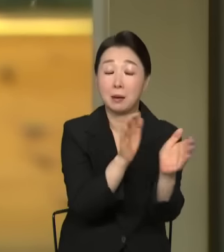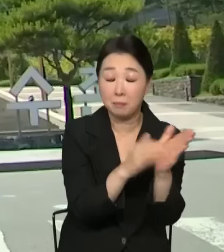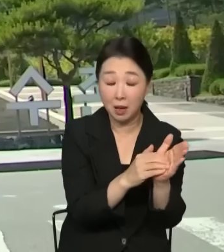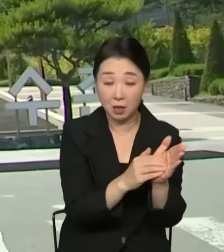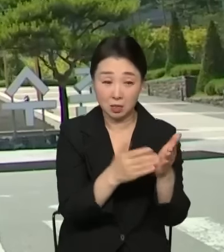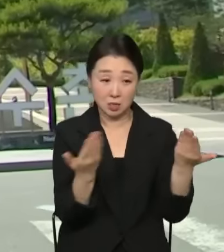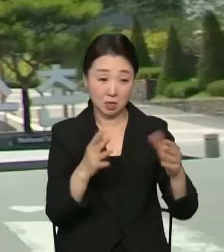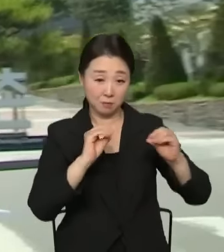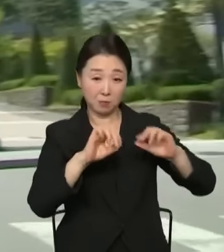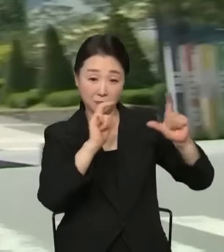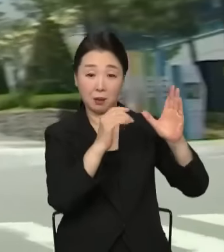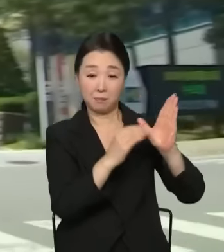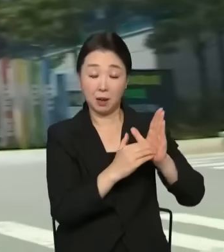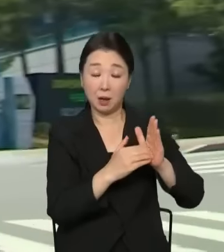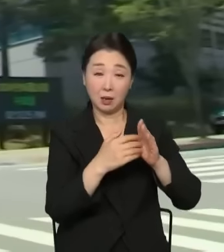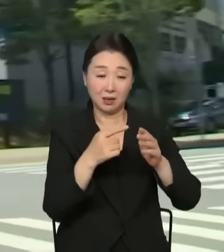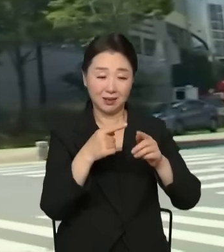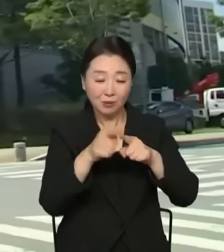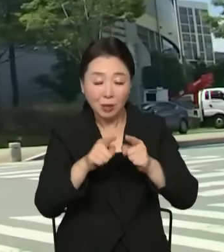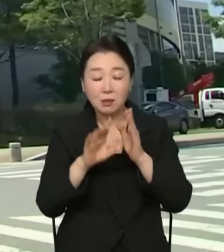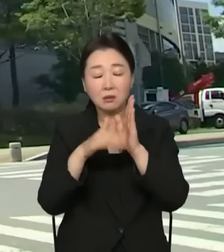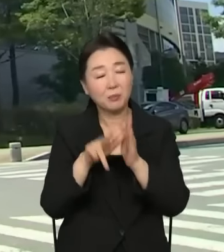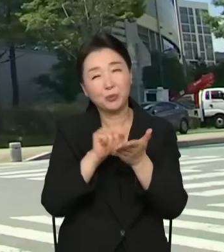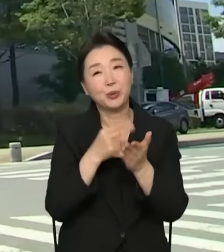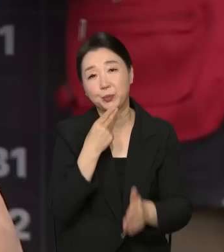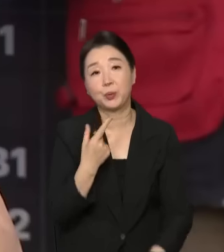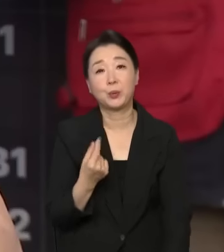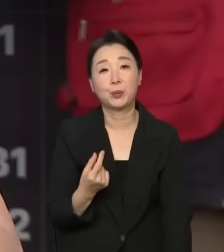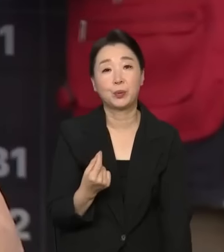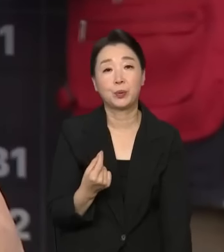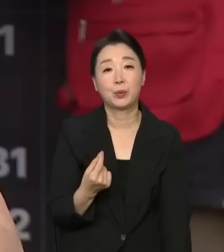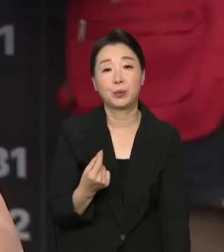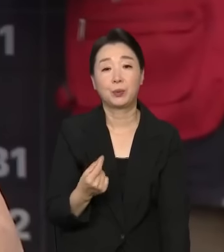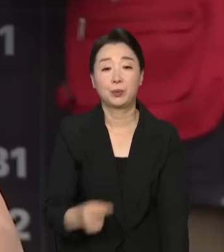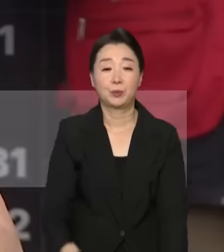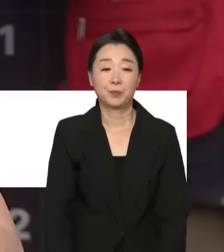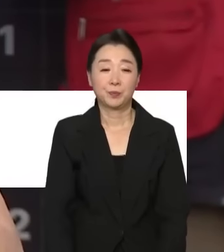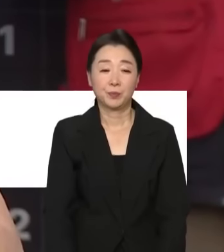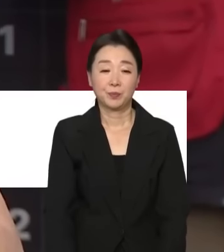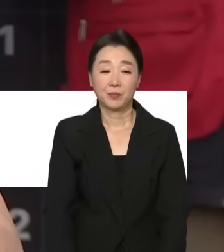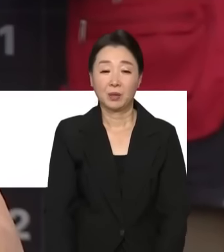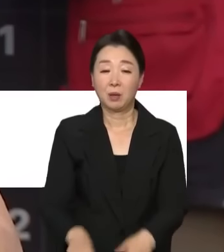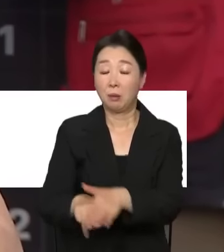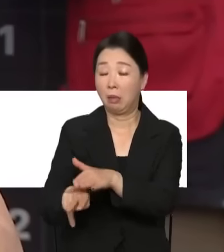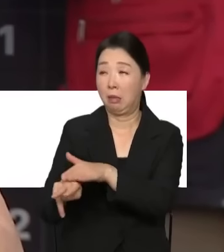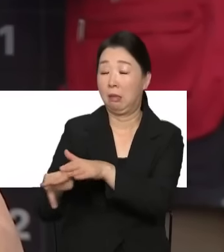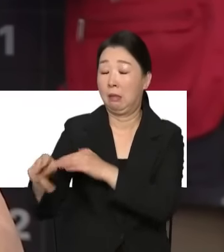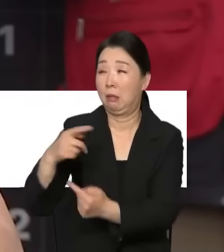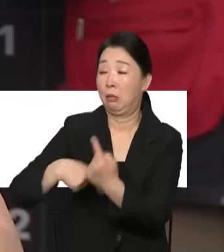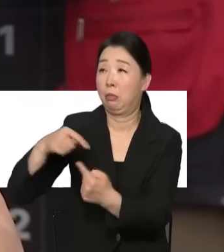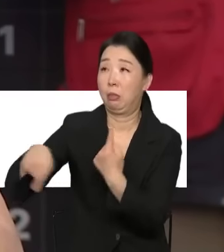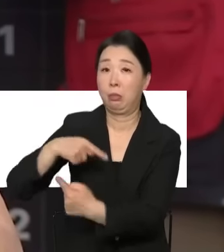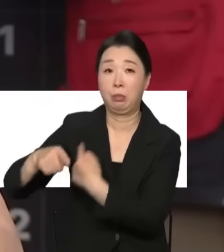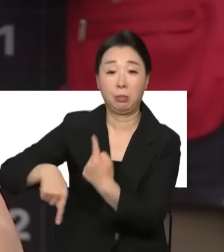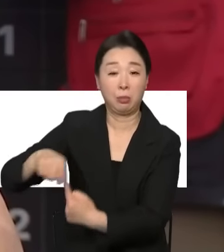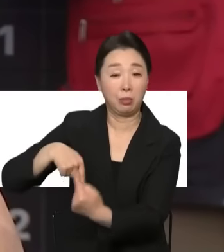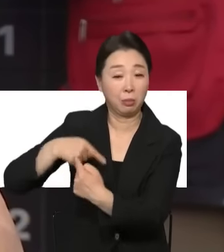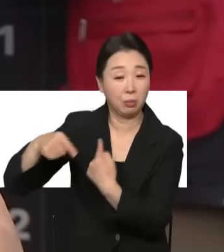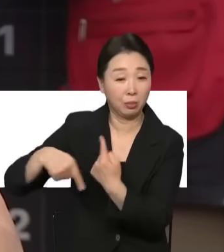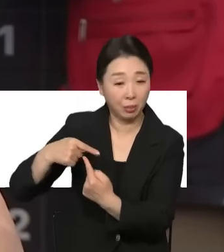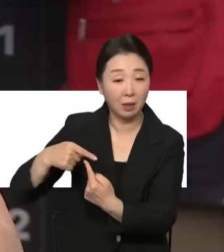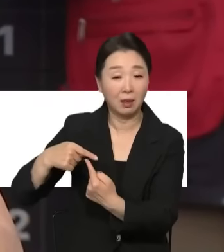것도 심사 과정에선 큰 문제가 되지 않았습니다. 회피하고 도망가기에 급급하고 모든 책임을 약간